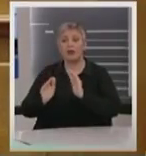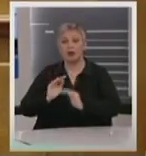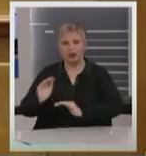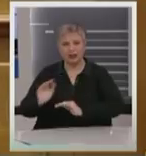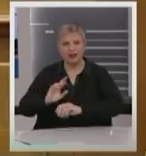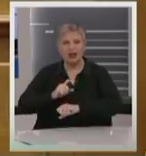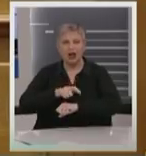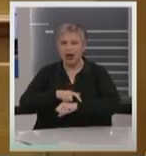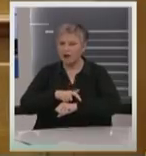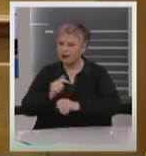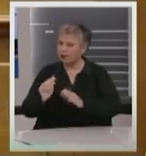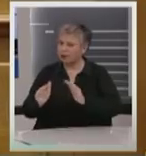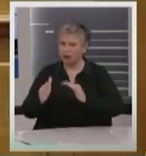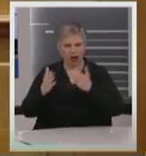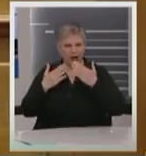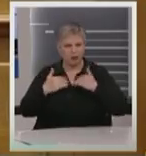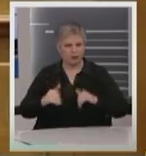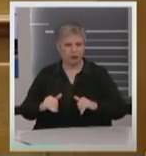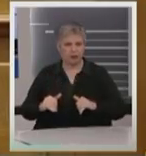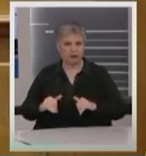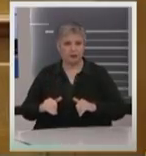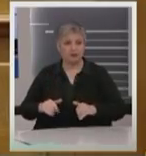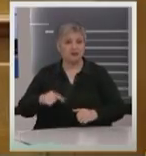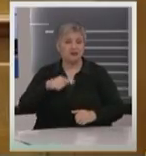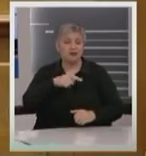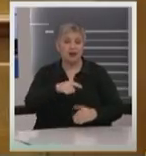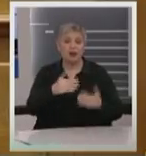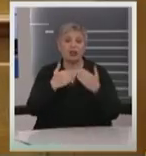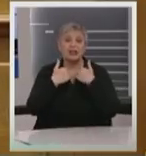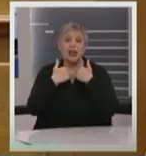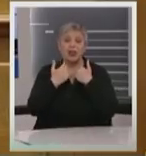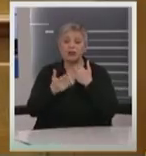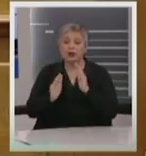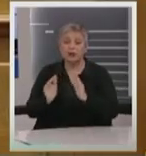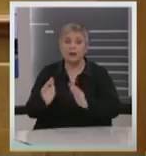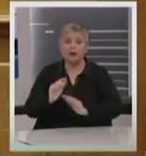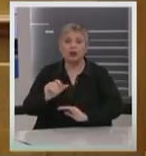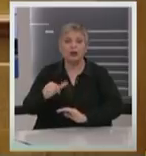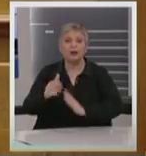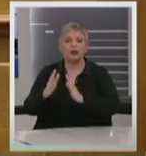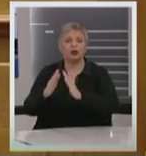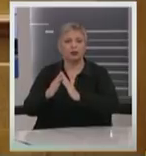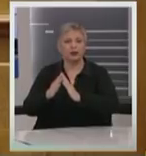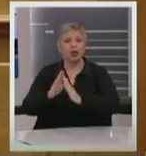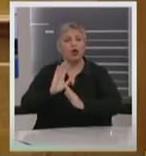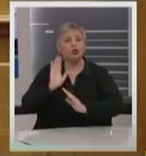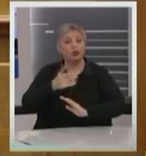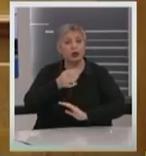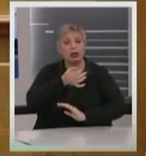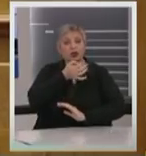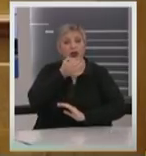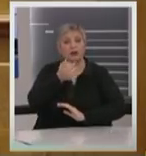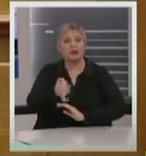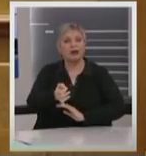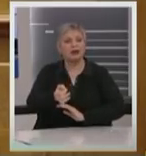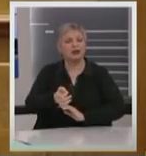Τσίπρα. Αφού λοιπόν δεν μπορείτε να προστατεύσετε την πρώτη κατοικία, αποκαλύψτε τουλάχιστον τους